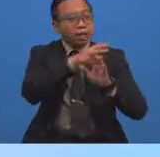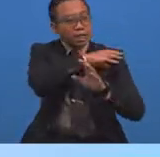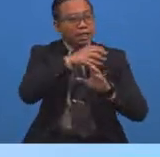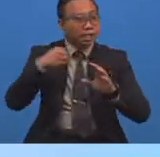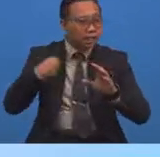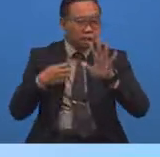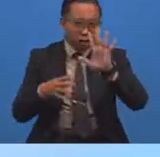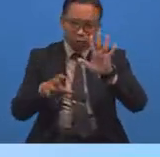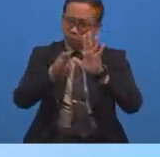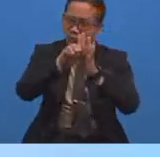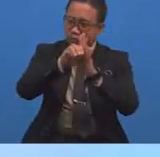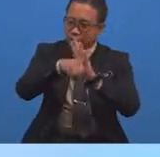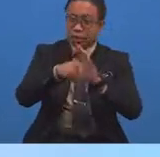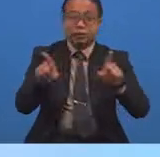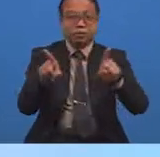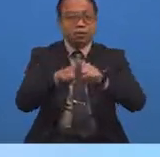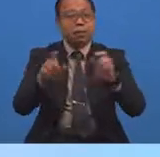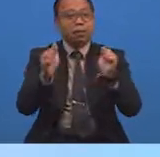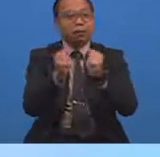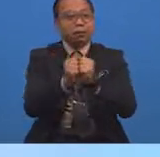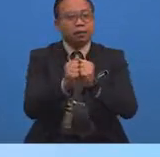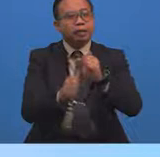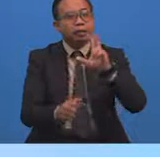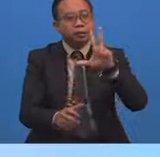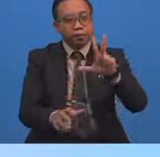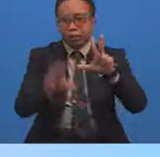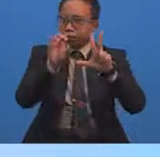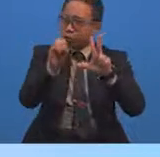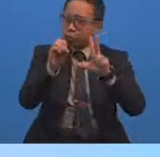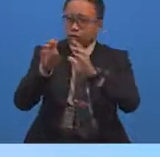memijit bersamaan dengan tiga